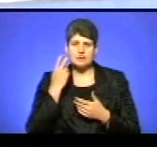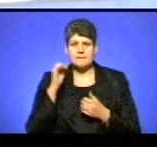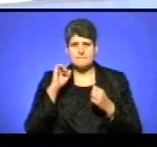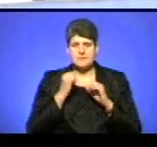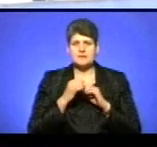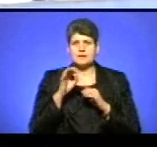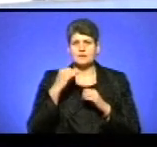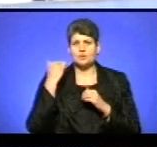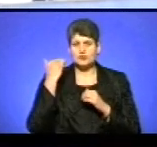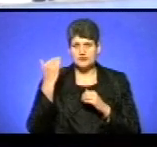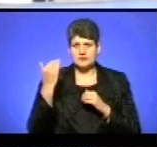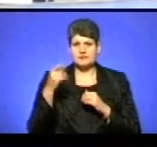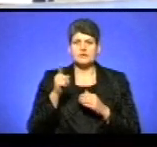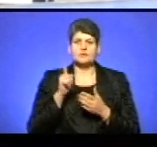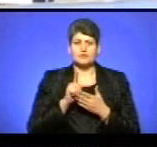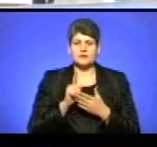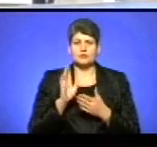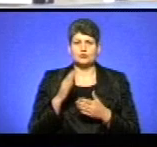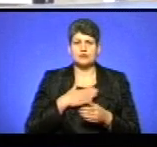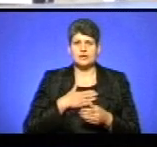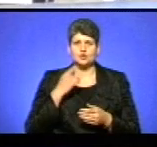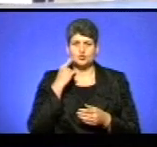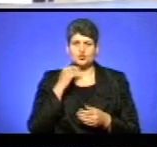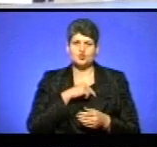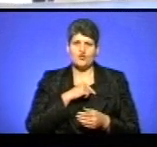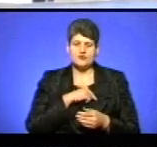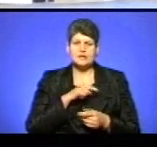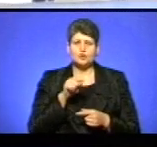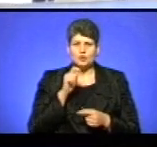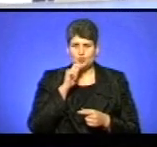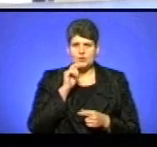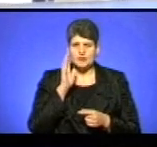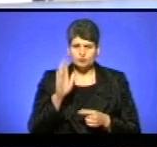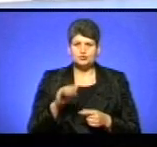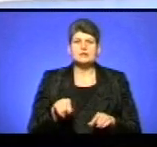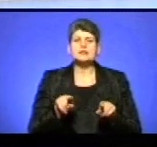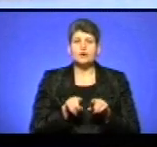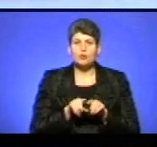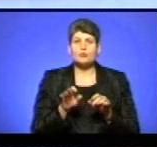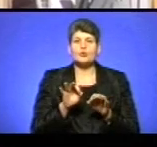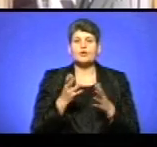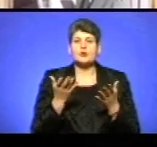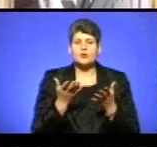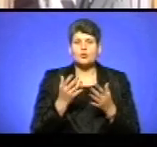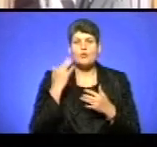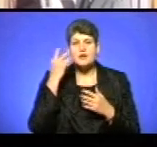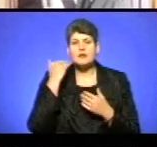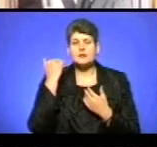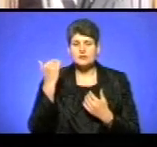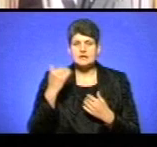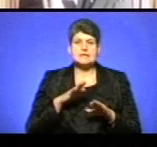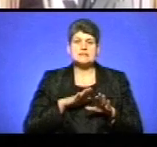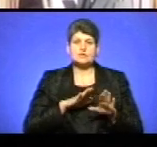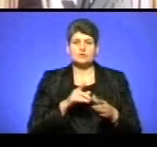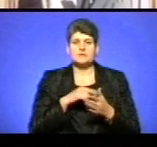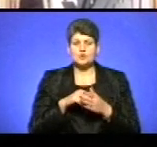пам'ятати про них, і вони повинні стати нашою совістю. Тоді Україна буде такою, про яку мріяли вони. Заступник міського